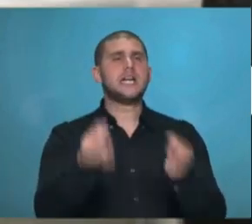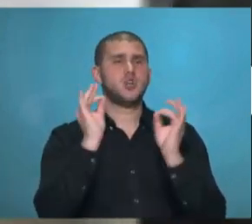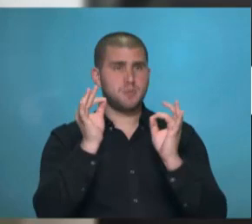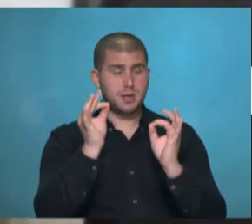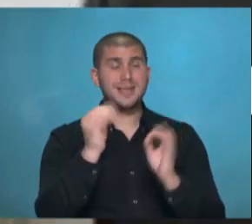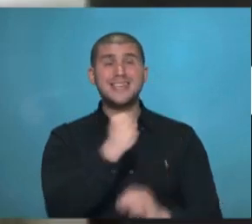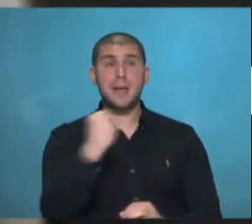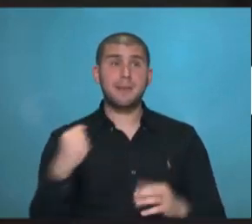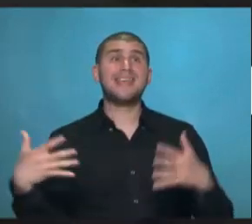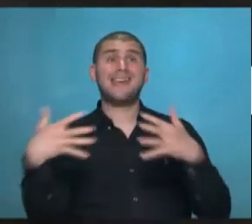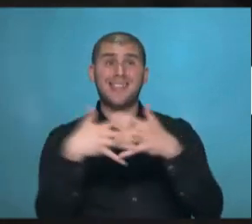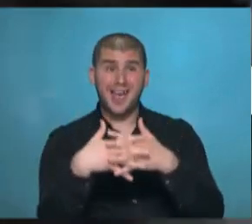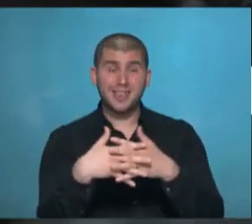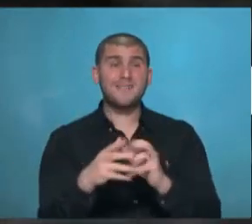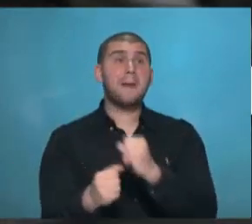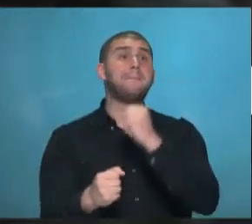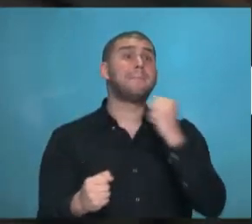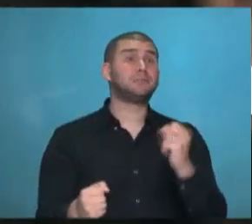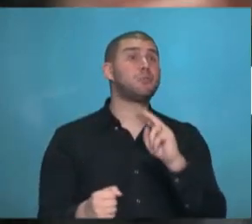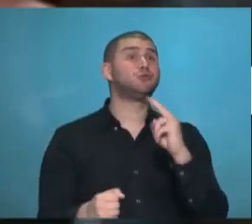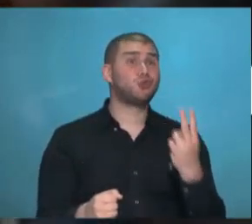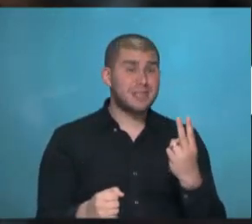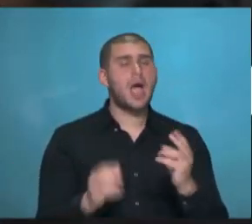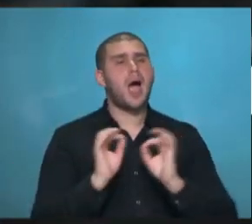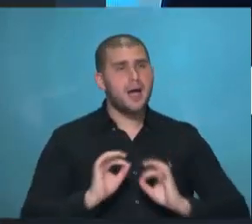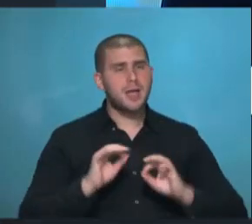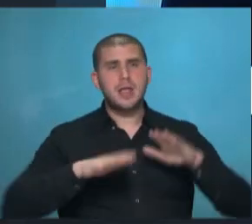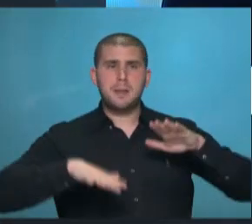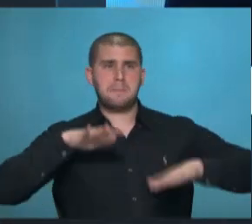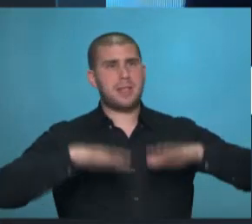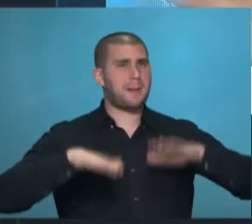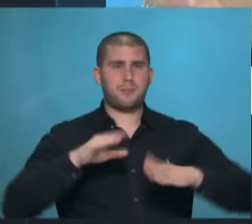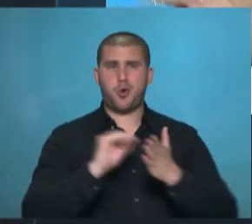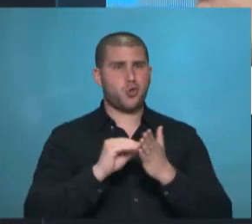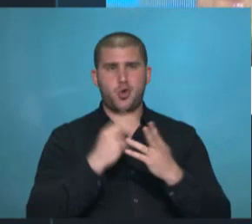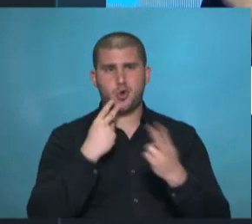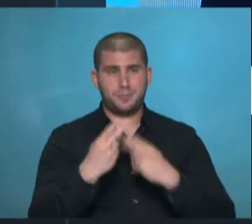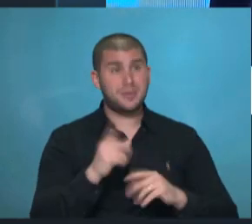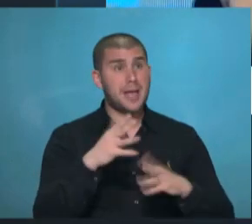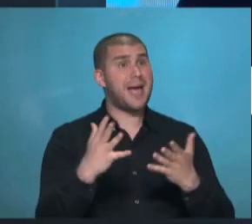הימין התאחד, בשמאל לעומת זאת, עדיין מתמהמהים. כן, וגם הישג